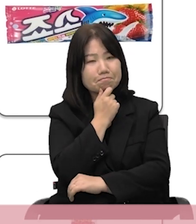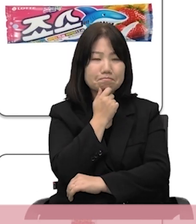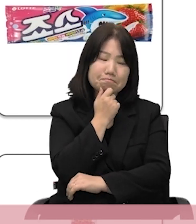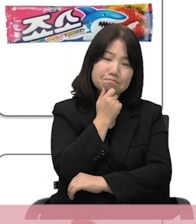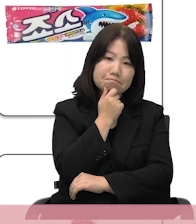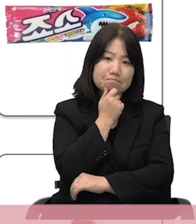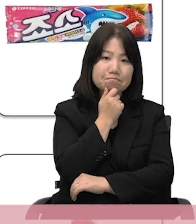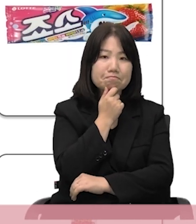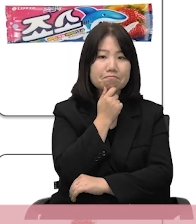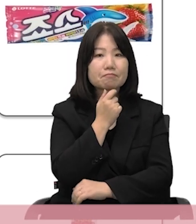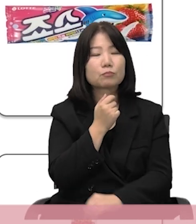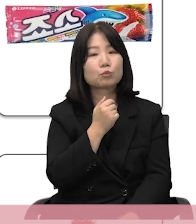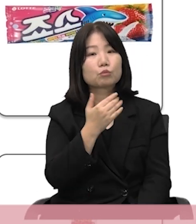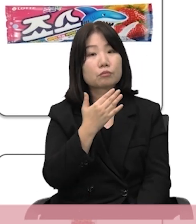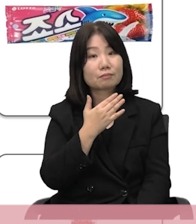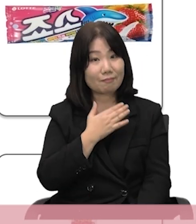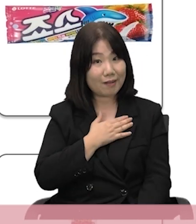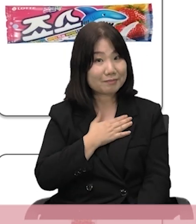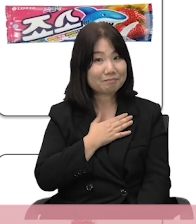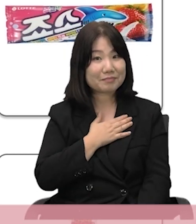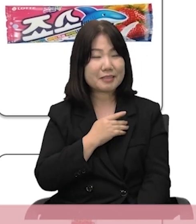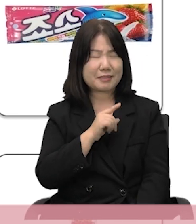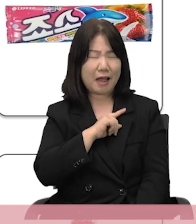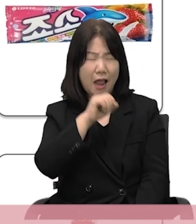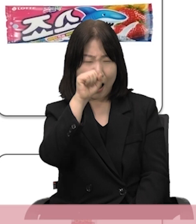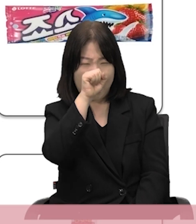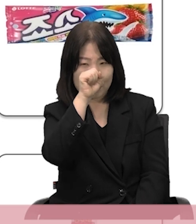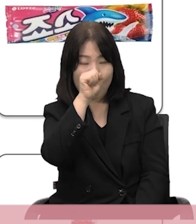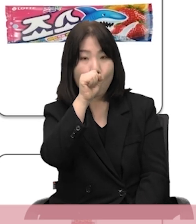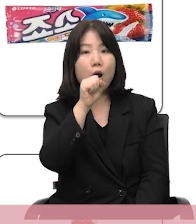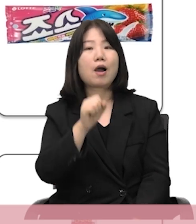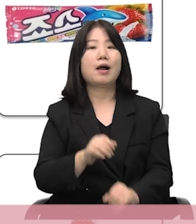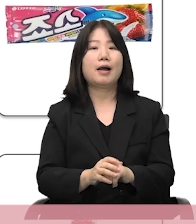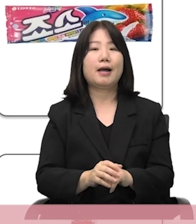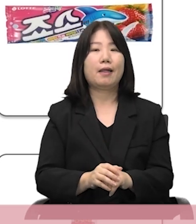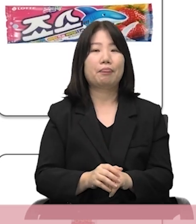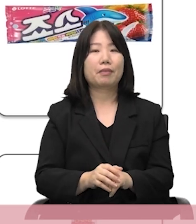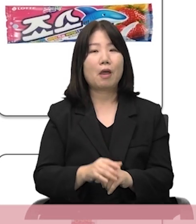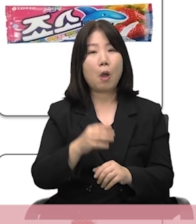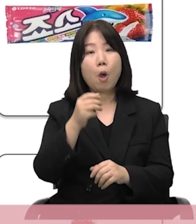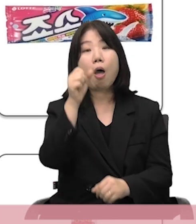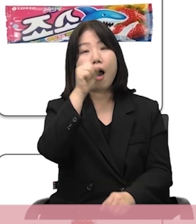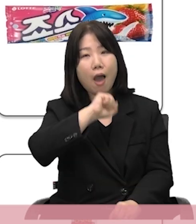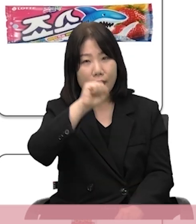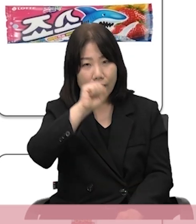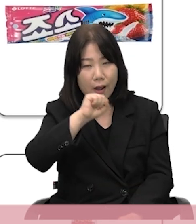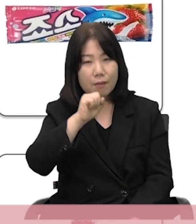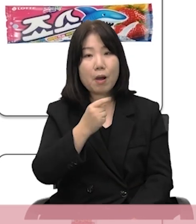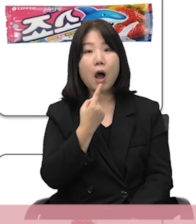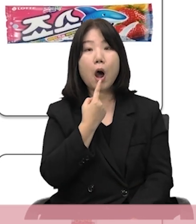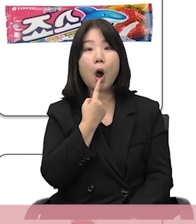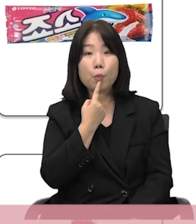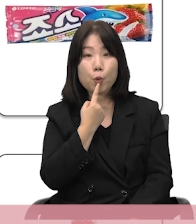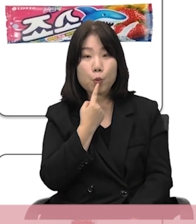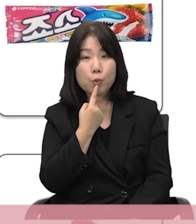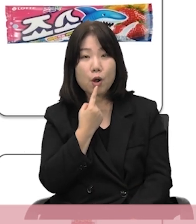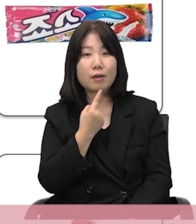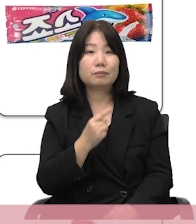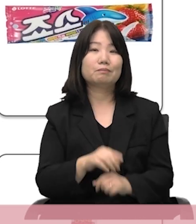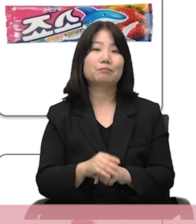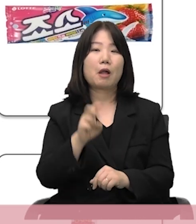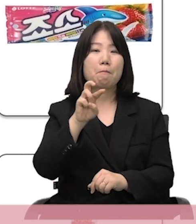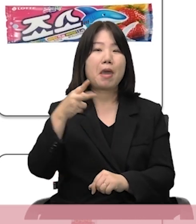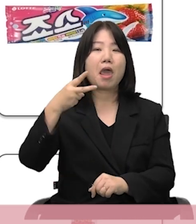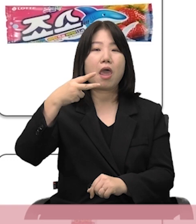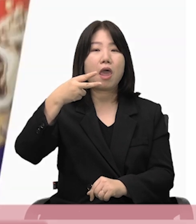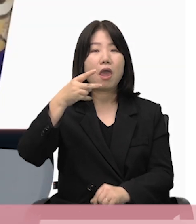고민되긴 하지만 역시 저의 최애 아이스크림인 월뚜콩과 메로니아를 사고 싶어요. 좋은